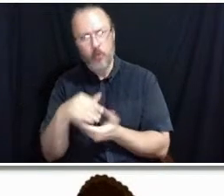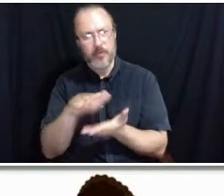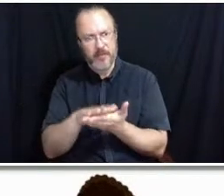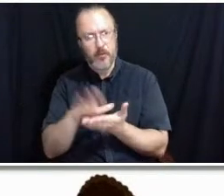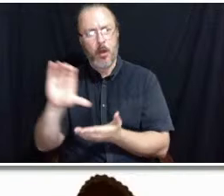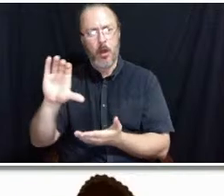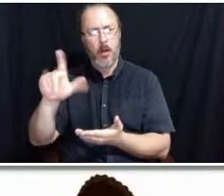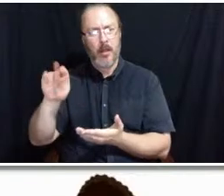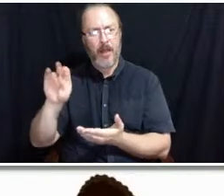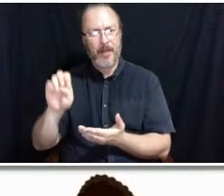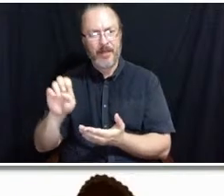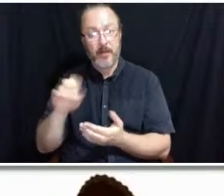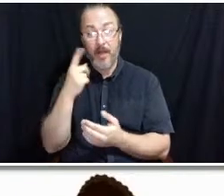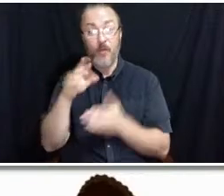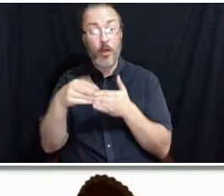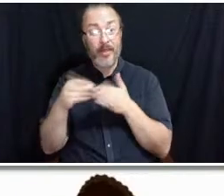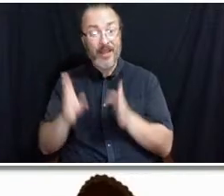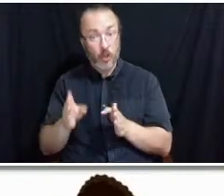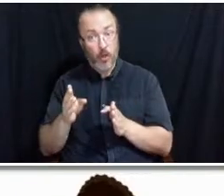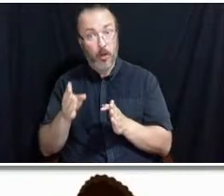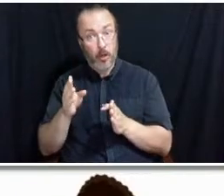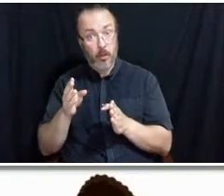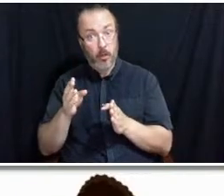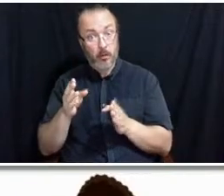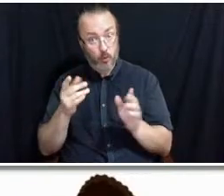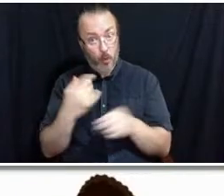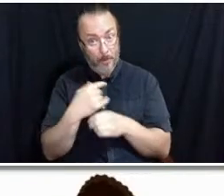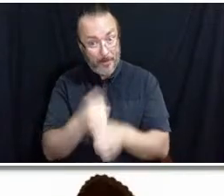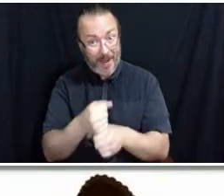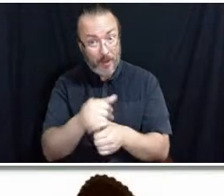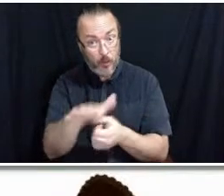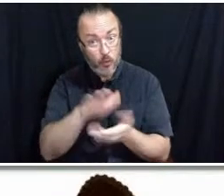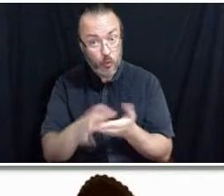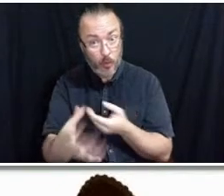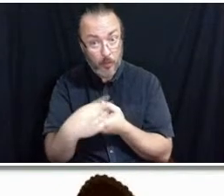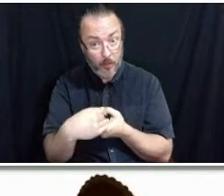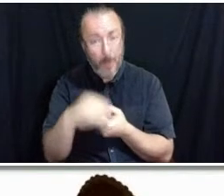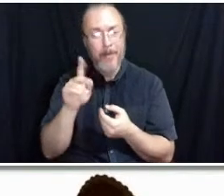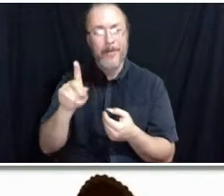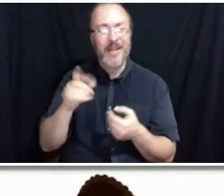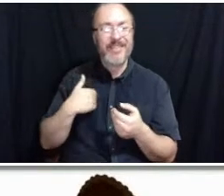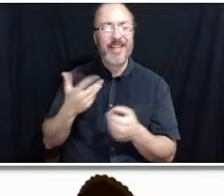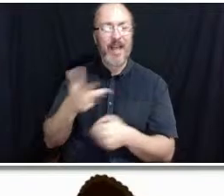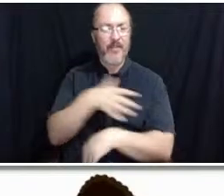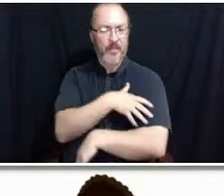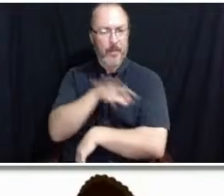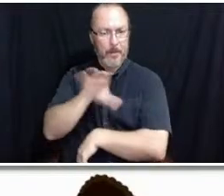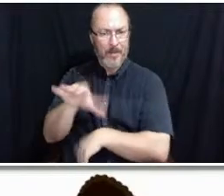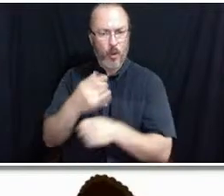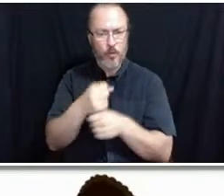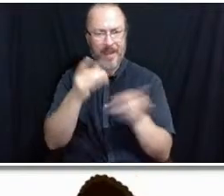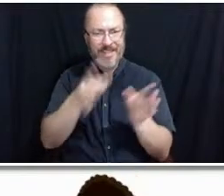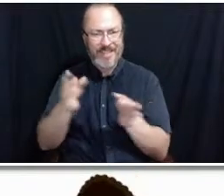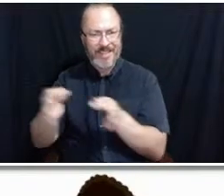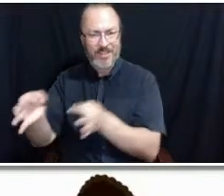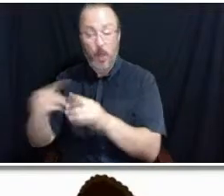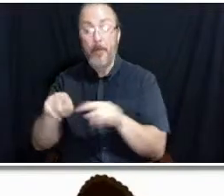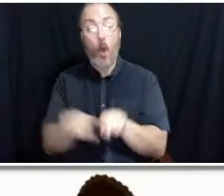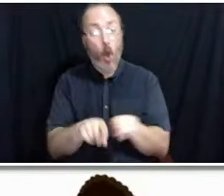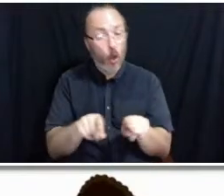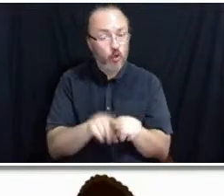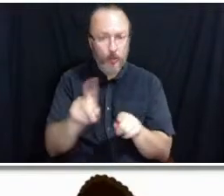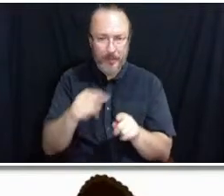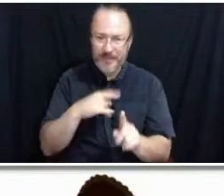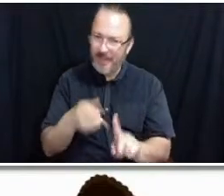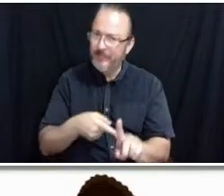sain à l'école. Les dirigeants des écoles doivent promouvoir un environnement sûr. Ils ont besoin d'autonomie pour prendre les décisions appropriées. Mais il faut aussi une